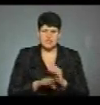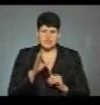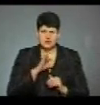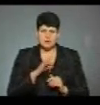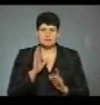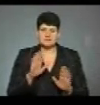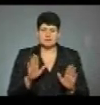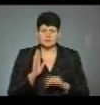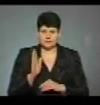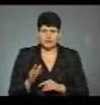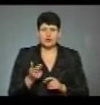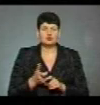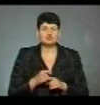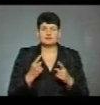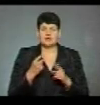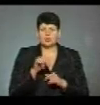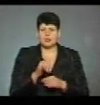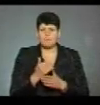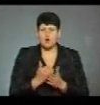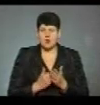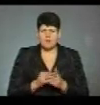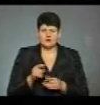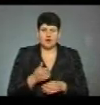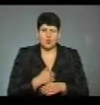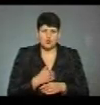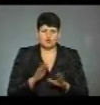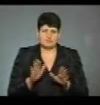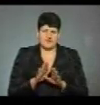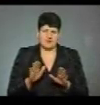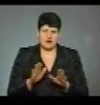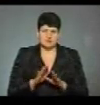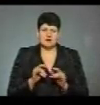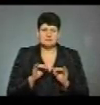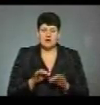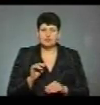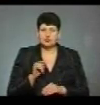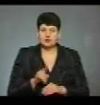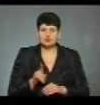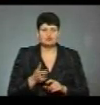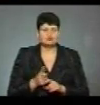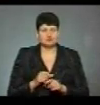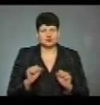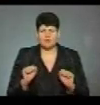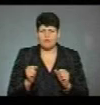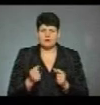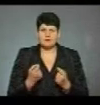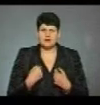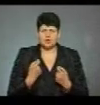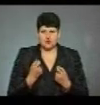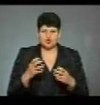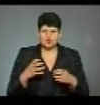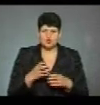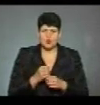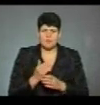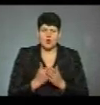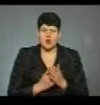будемо співати. Дуже велика в них програма, вони хочуть співати, але справа в тому, що дуже холодно і ми трошечки скоротимо